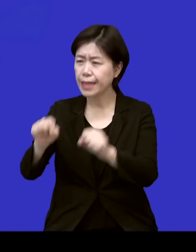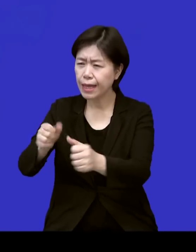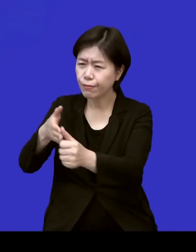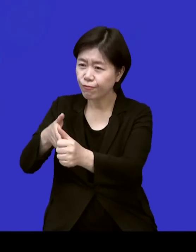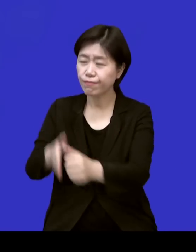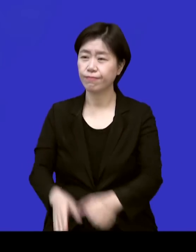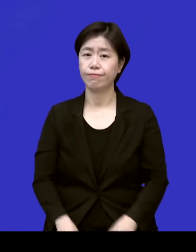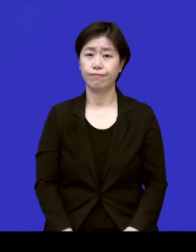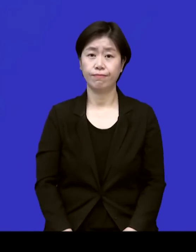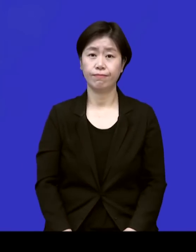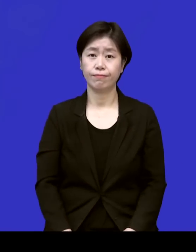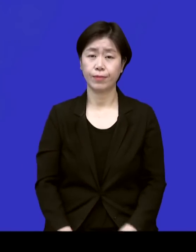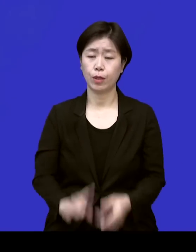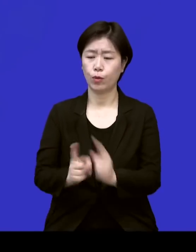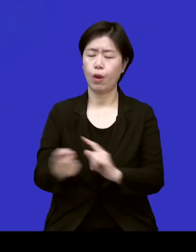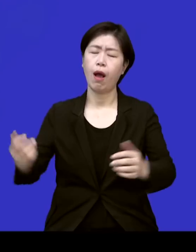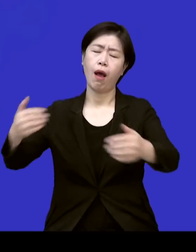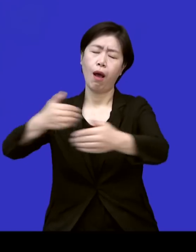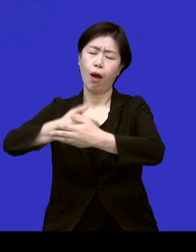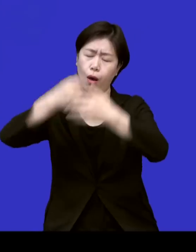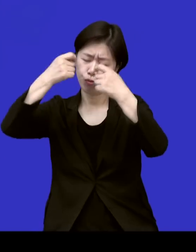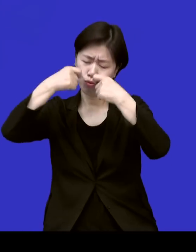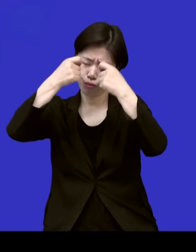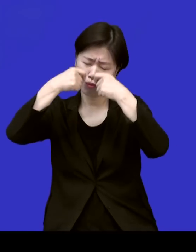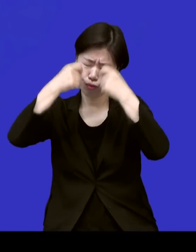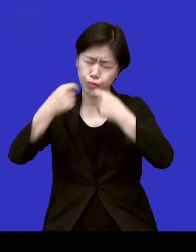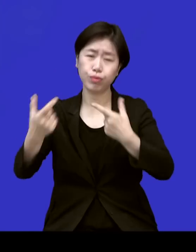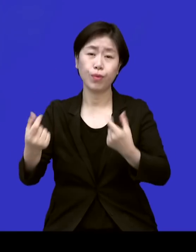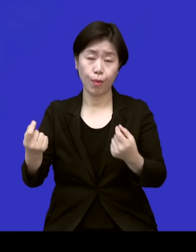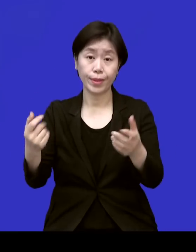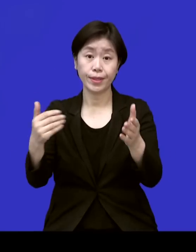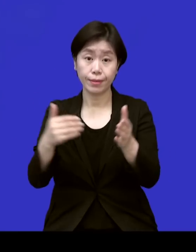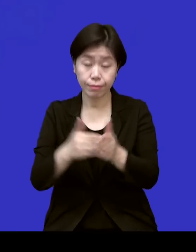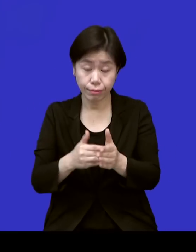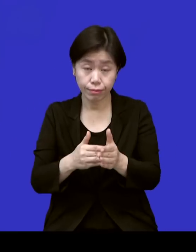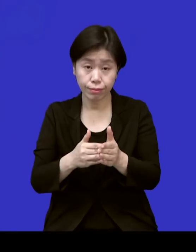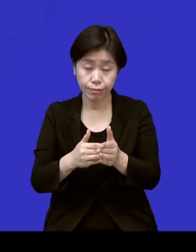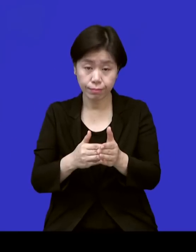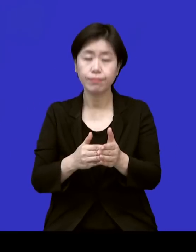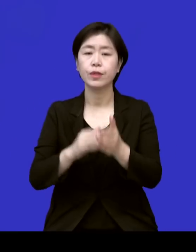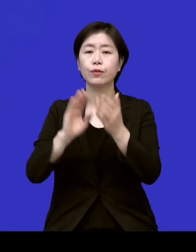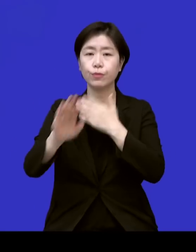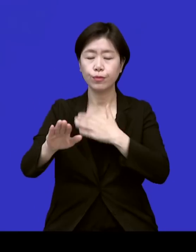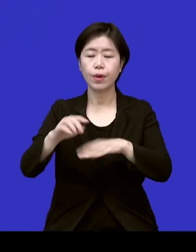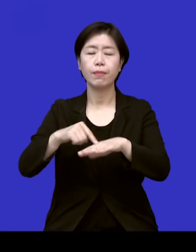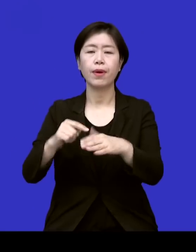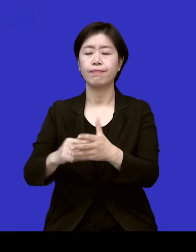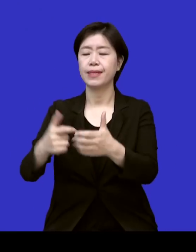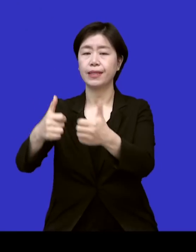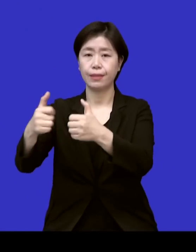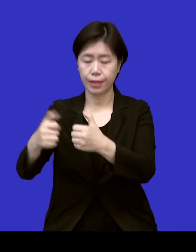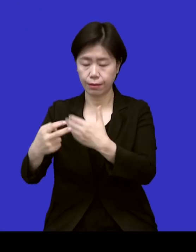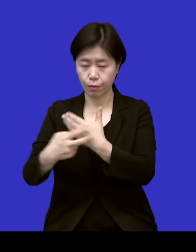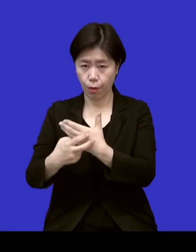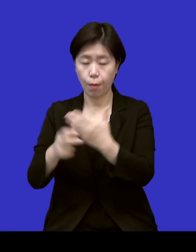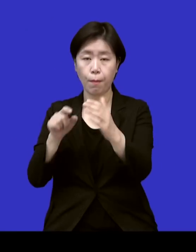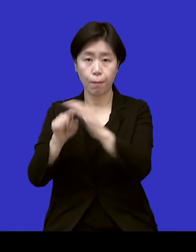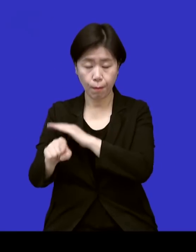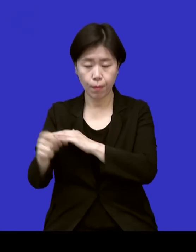그래서 그리고 괜찮을 줄 알았어요. 네. 그래서 심리 상담을 받고 이제 미술학원도 그때부터 다니기